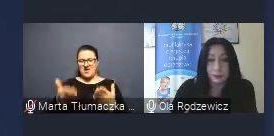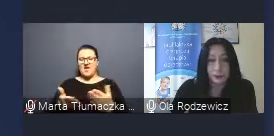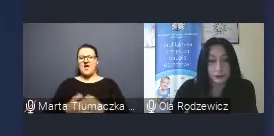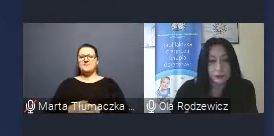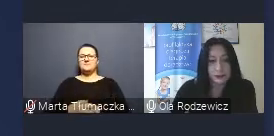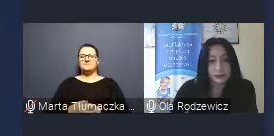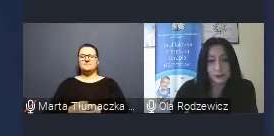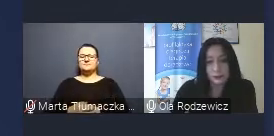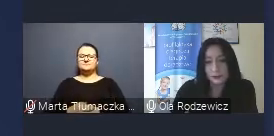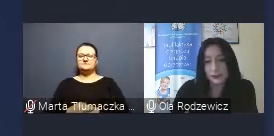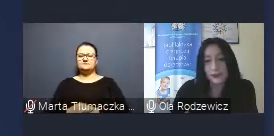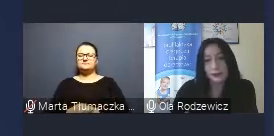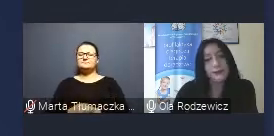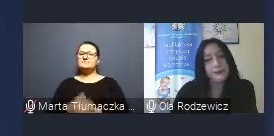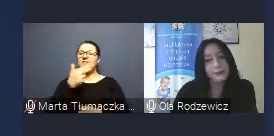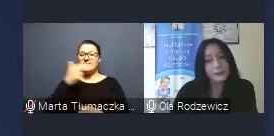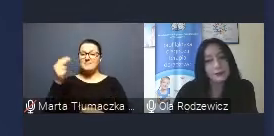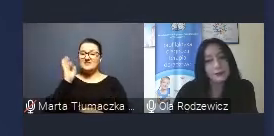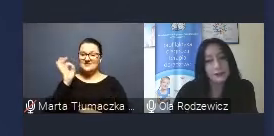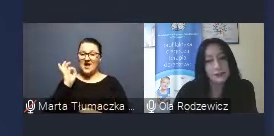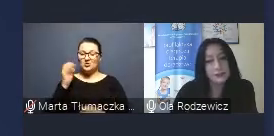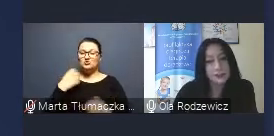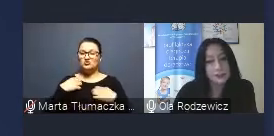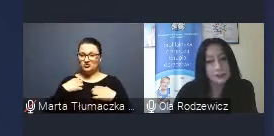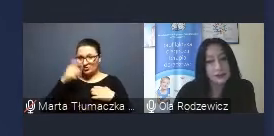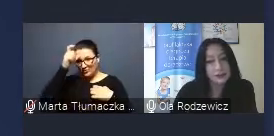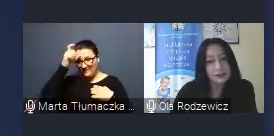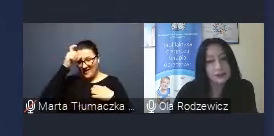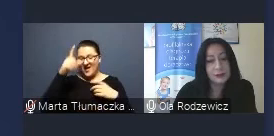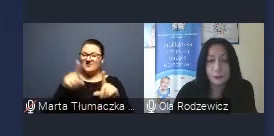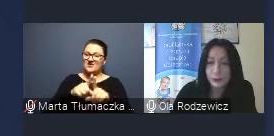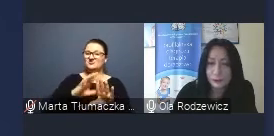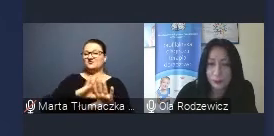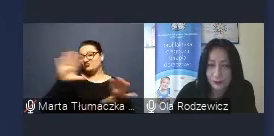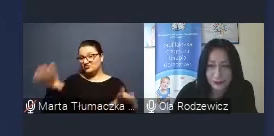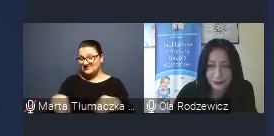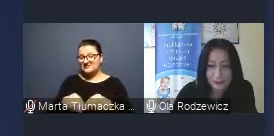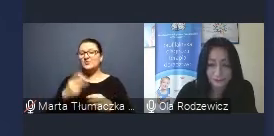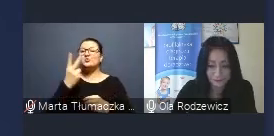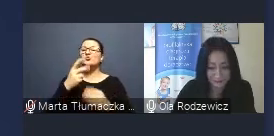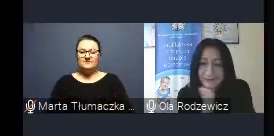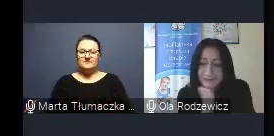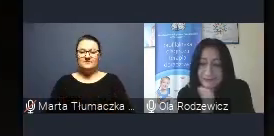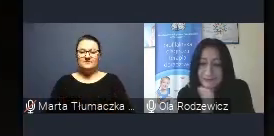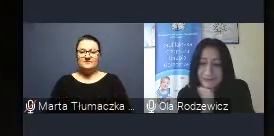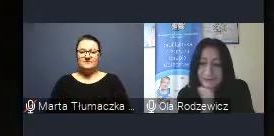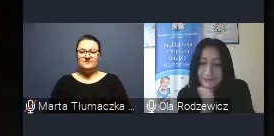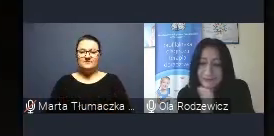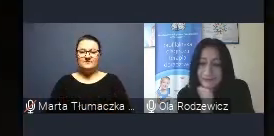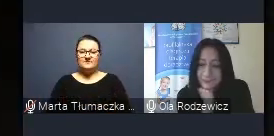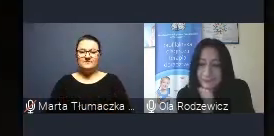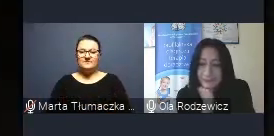I a propos jakości życia tego człowieka i nas wszystkich, drugi film, panie Jacku.